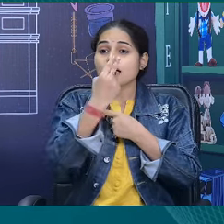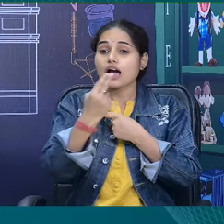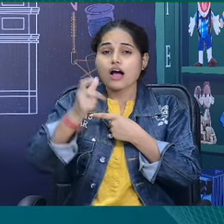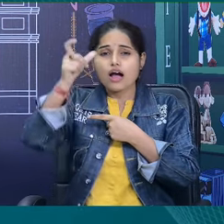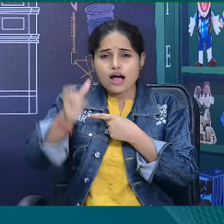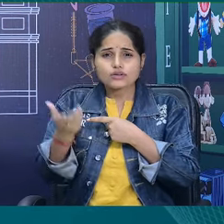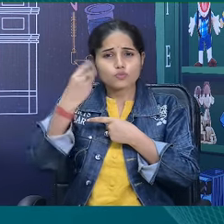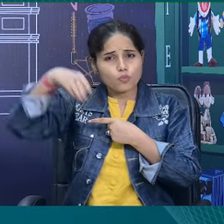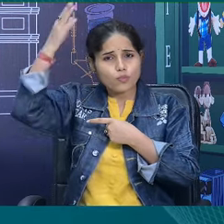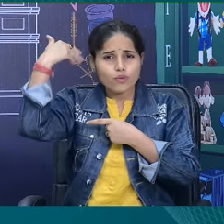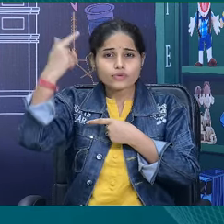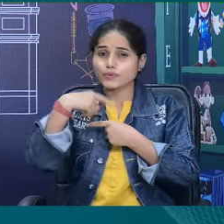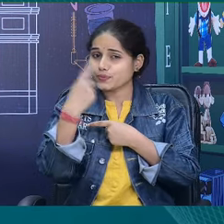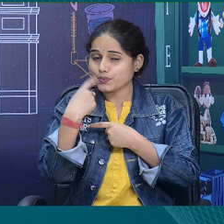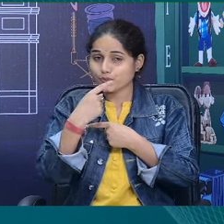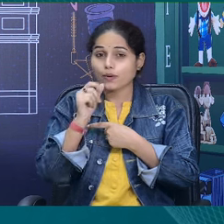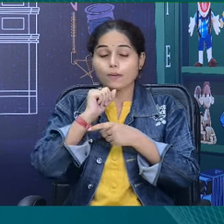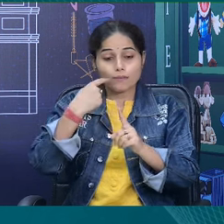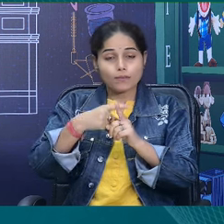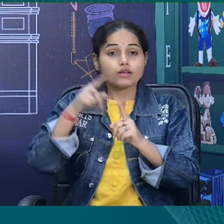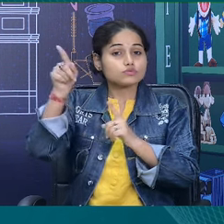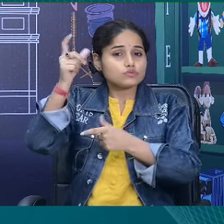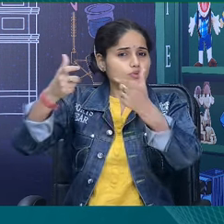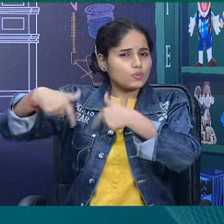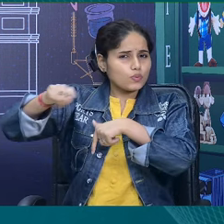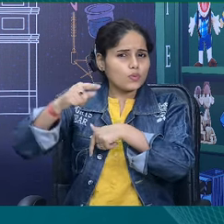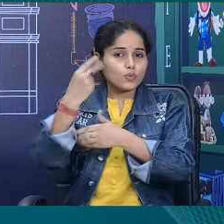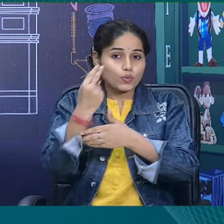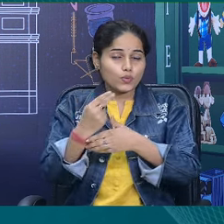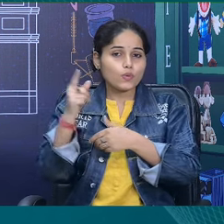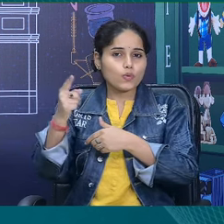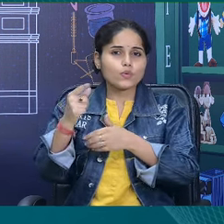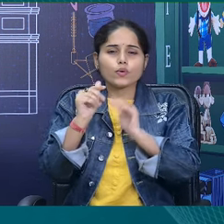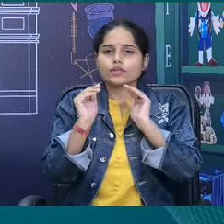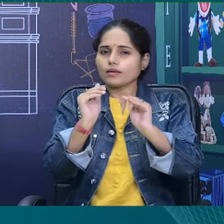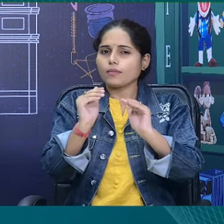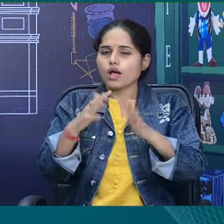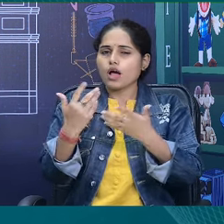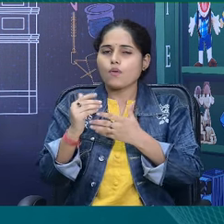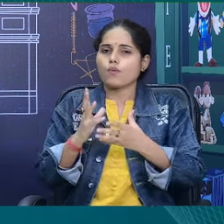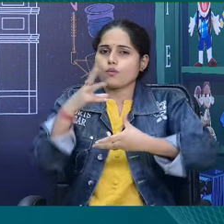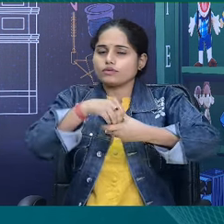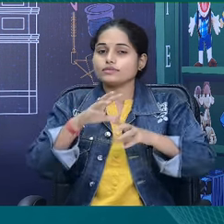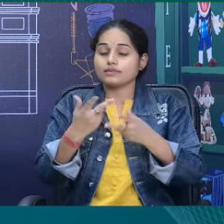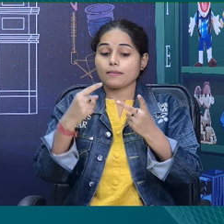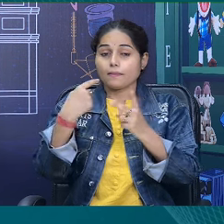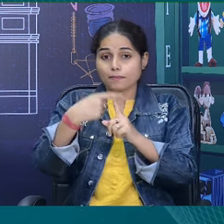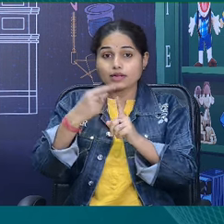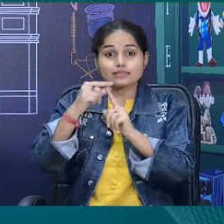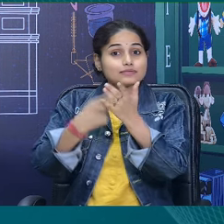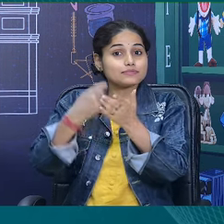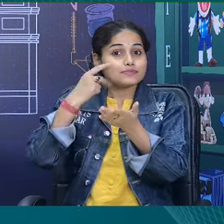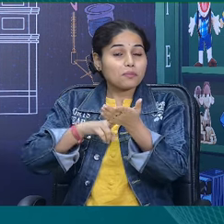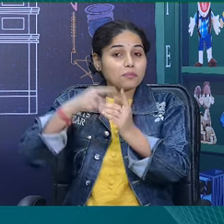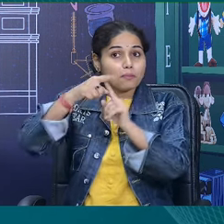दौरान रहे हैं उसके अलावा उन आर्टिस्ट ने क्या-क्या अपने आर्ट फॉर्म्स में योगदान दिया है किस तरह से प्रिंट मेकिंग आया आज